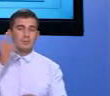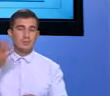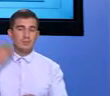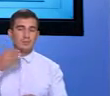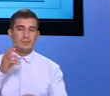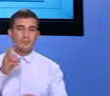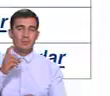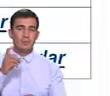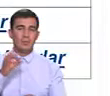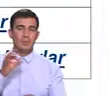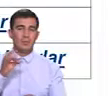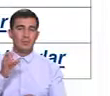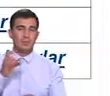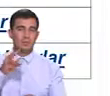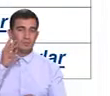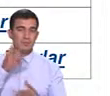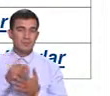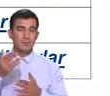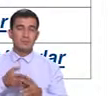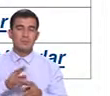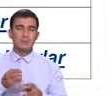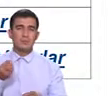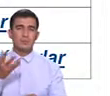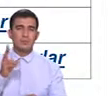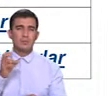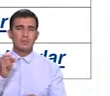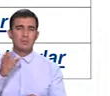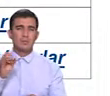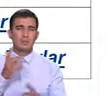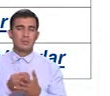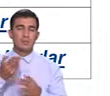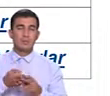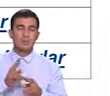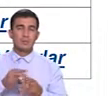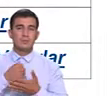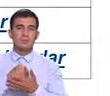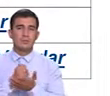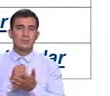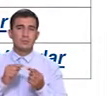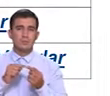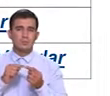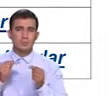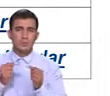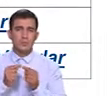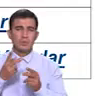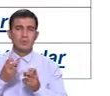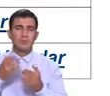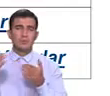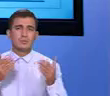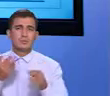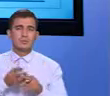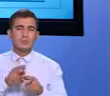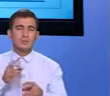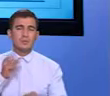oid manzilgohlarni nechanchi asrlarga oid ekanligini aniqlang degan savol bilan jadval berilgan